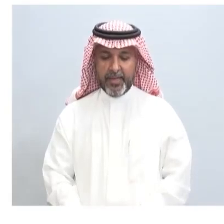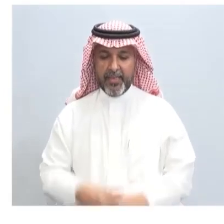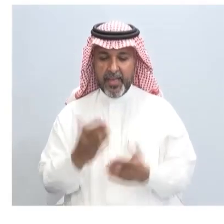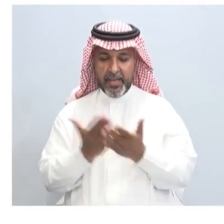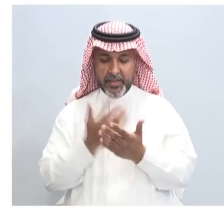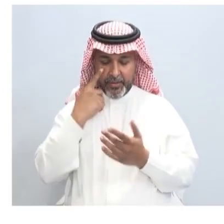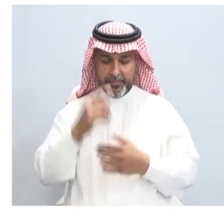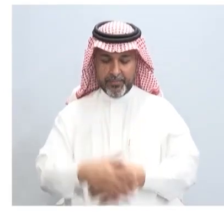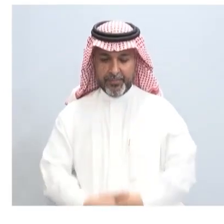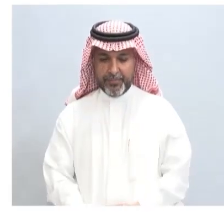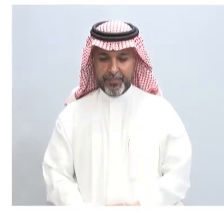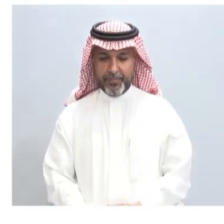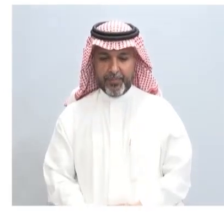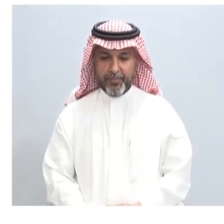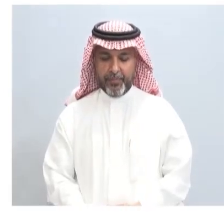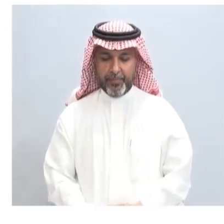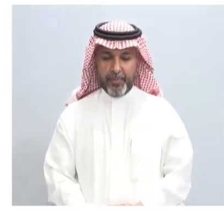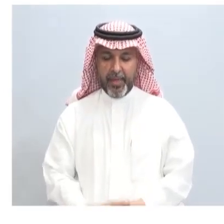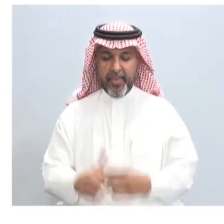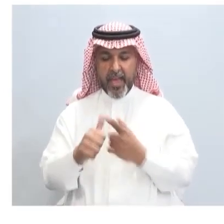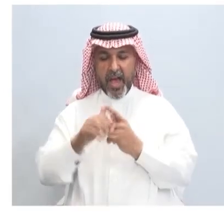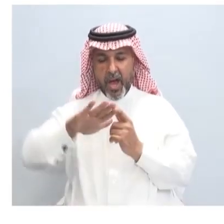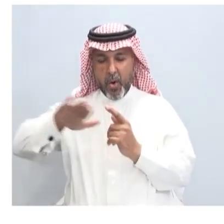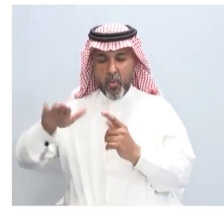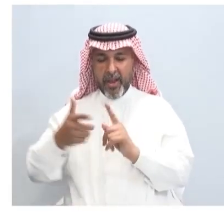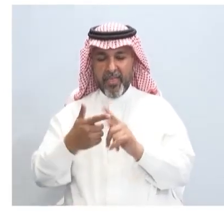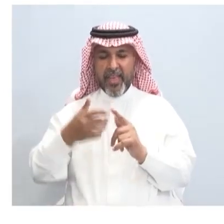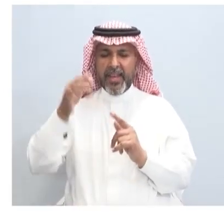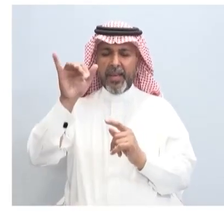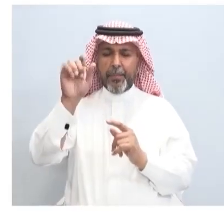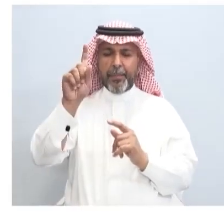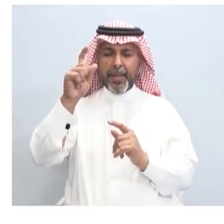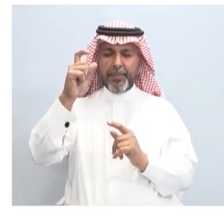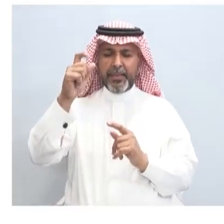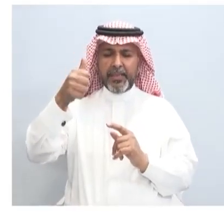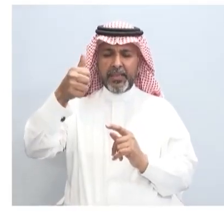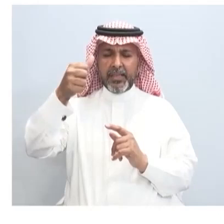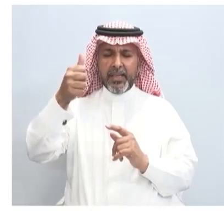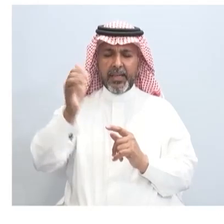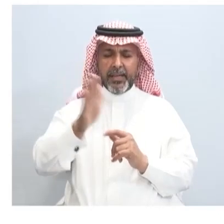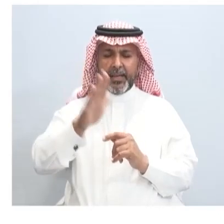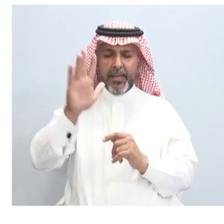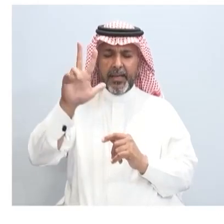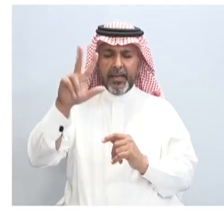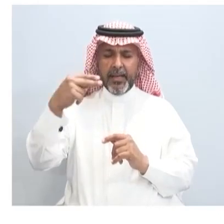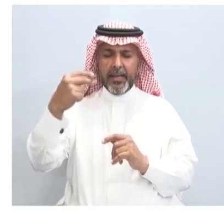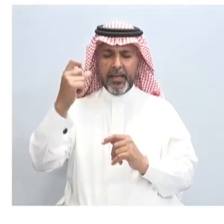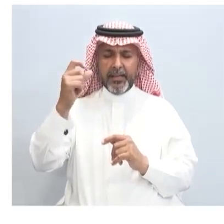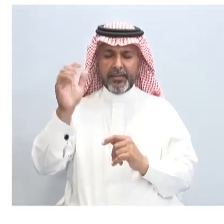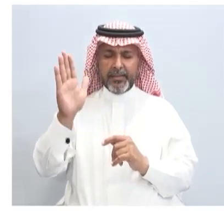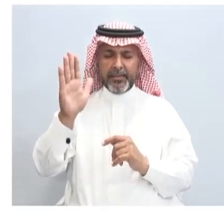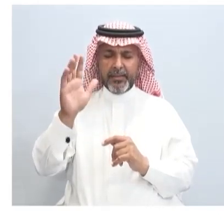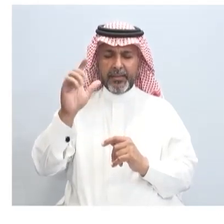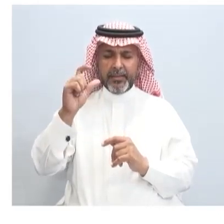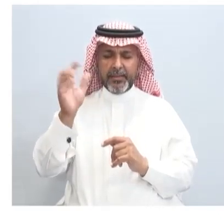الشجري ننتقل الى الفقره الثانيه من فقرات هذا الدرس اللي هي فقره مبدا العد الاساسي طبعا مبدا